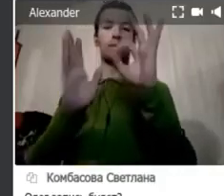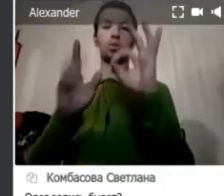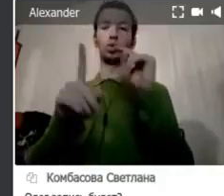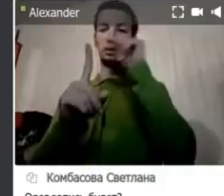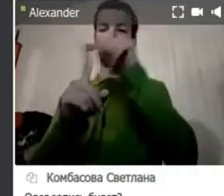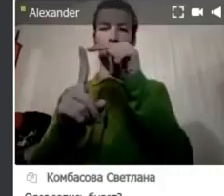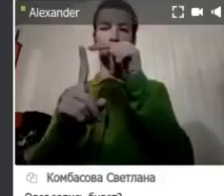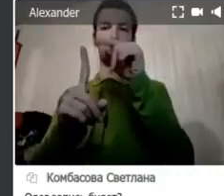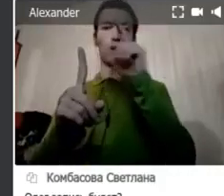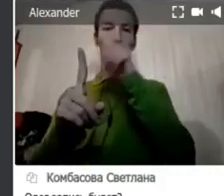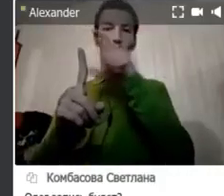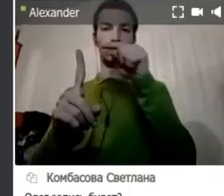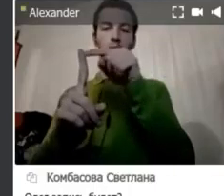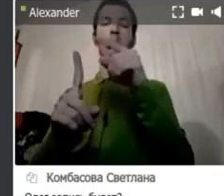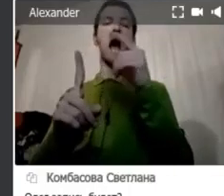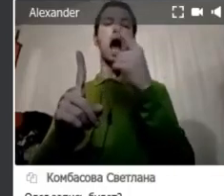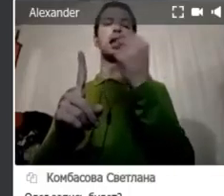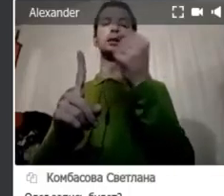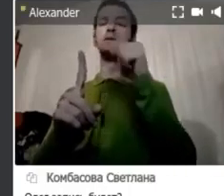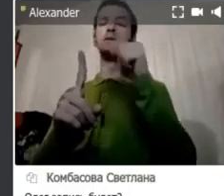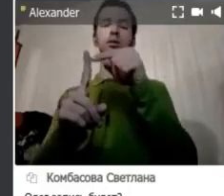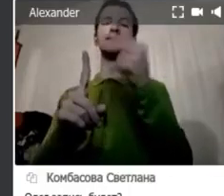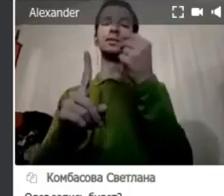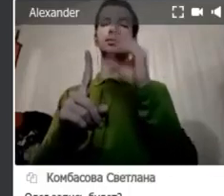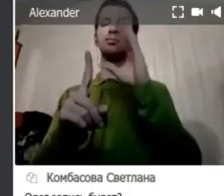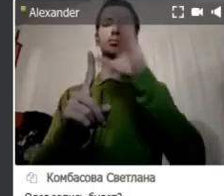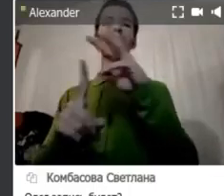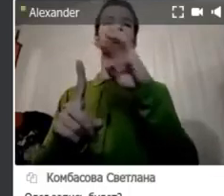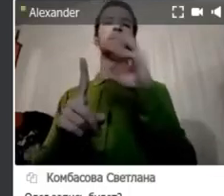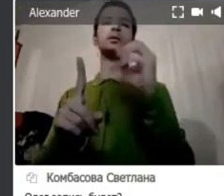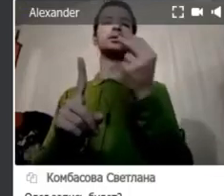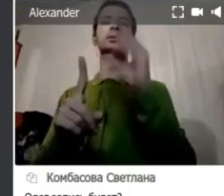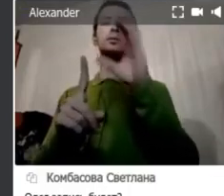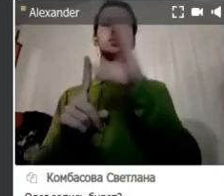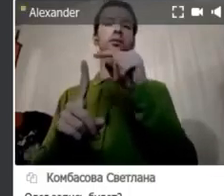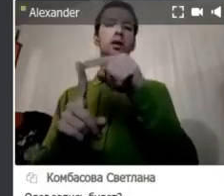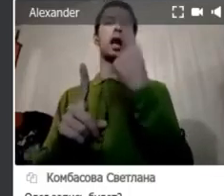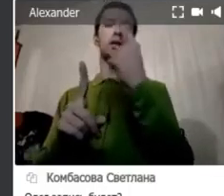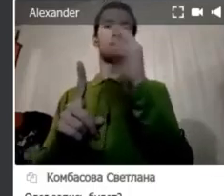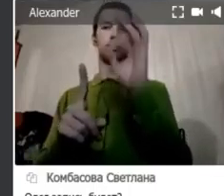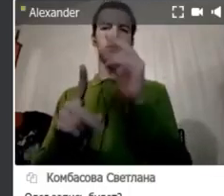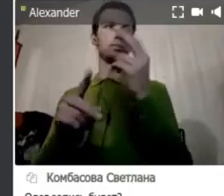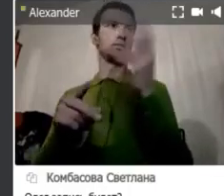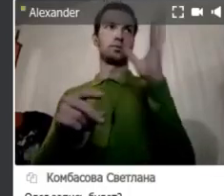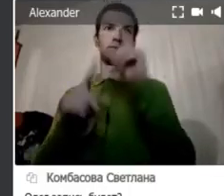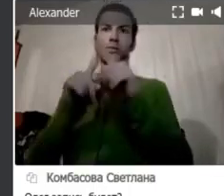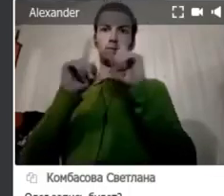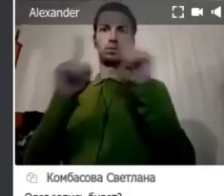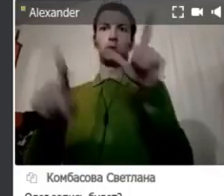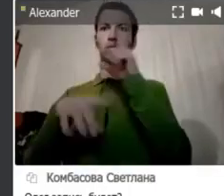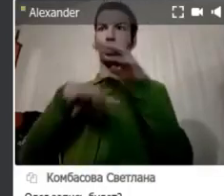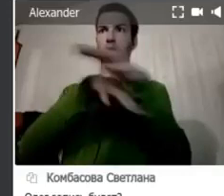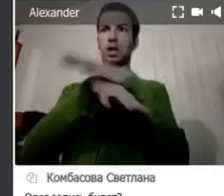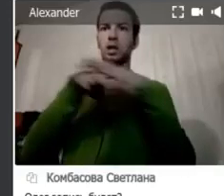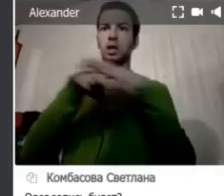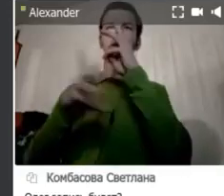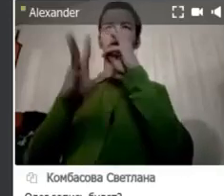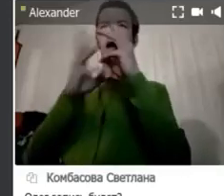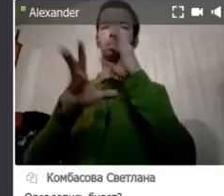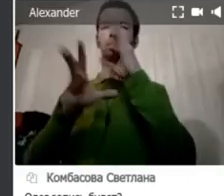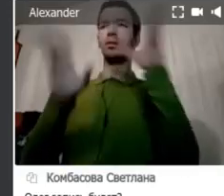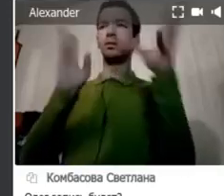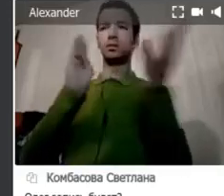так и есть. Вот скажите мне, кто-то видел богатого, не знаю, богатого электрика,